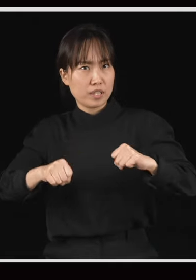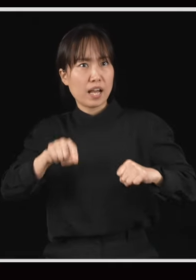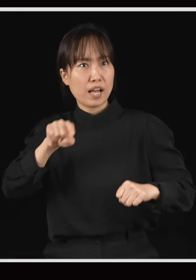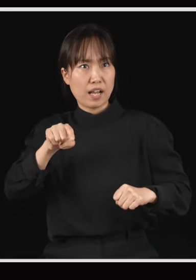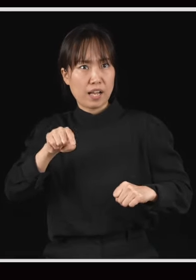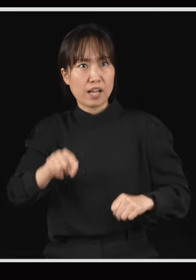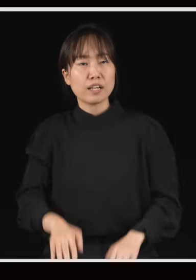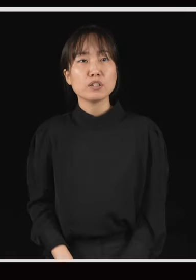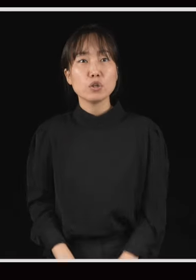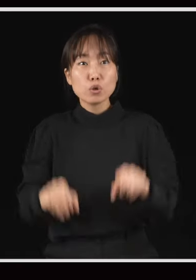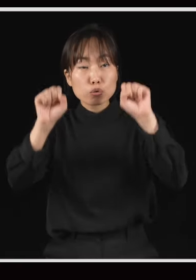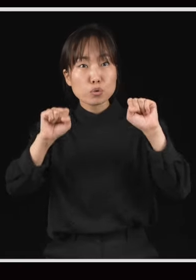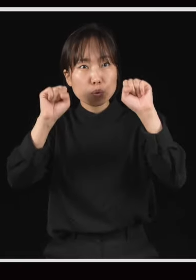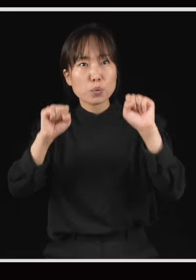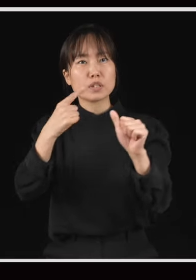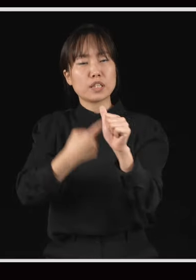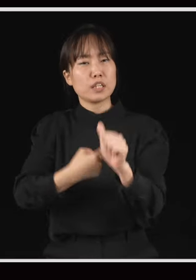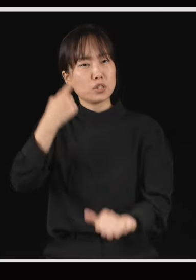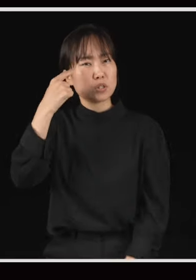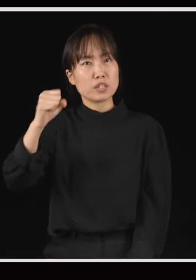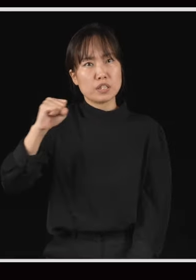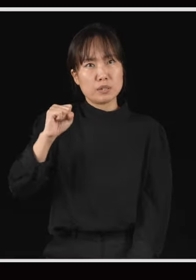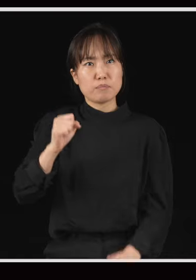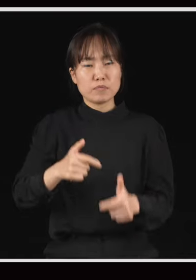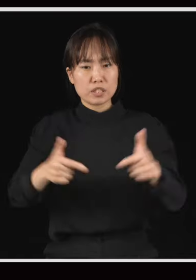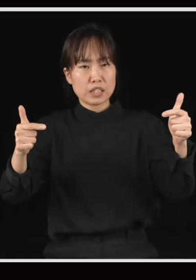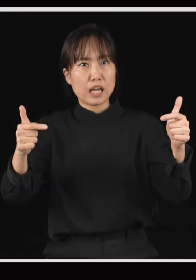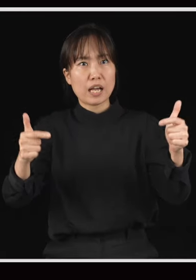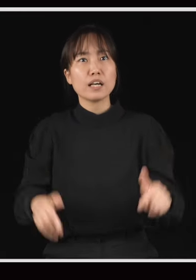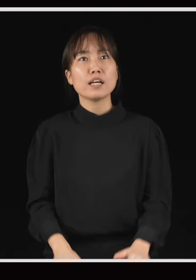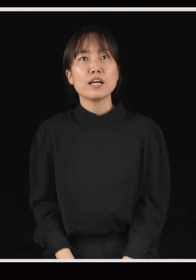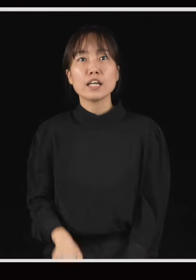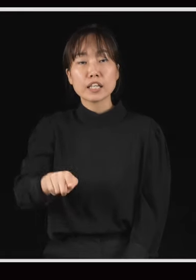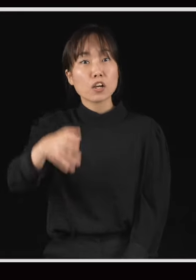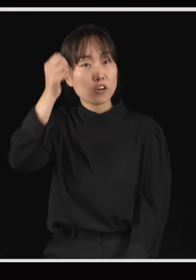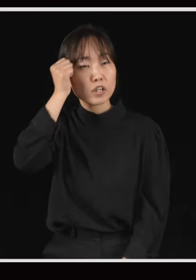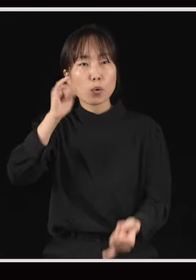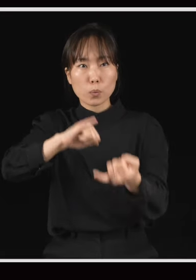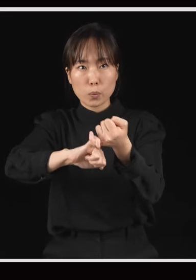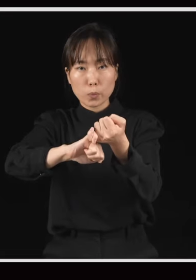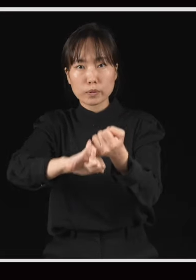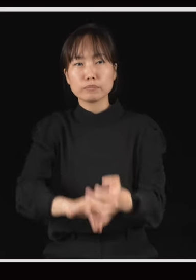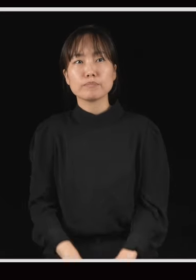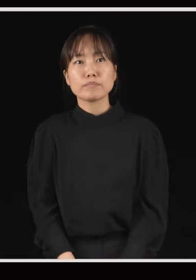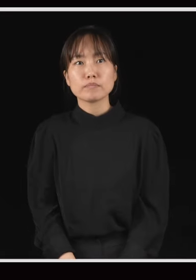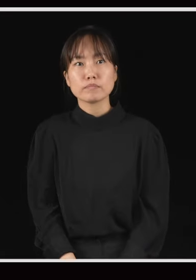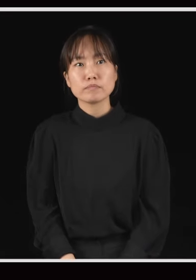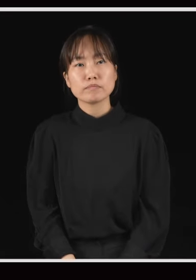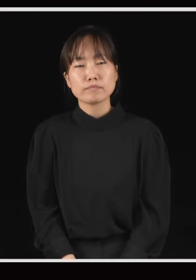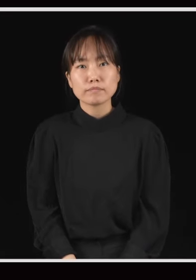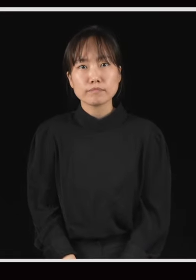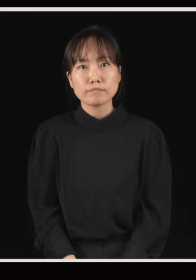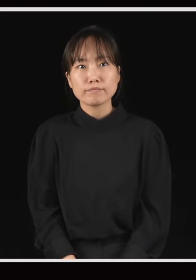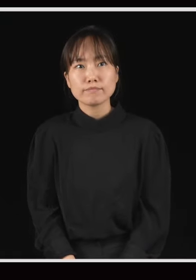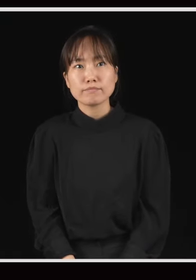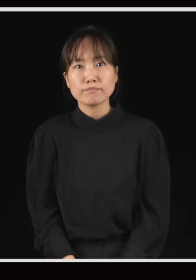그래서 운동을 하시면 굉장히 멘탈한 측면이 같이 있다. 이걸 기억을 해주시면 좋습니다.